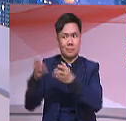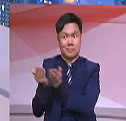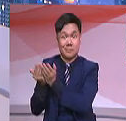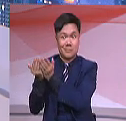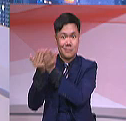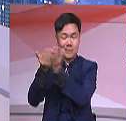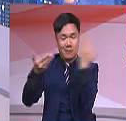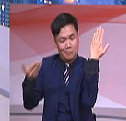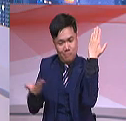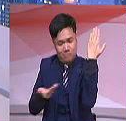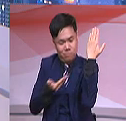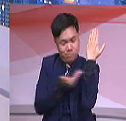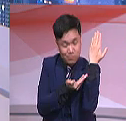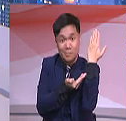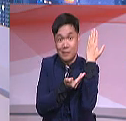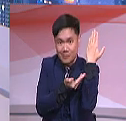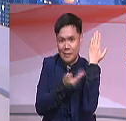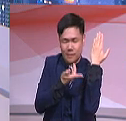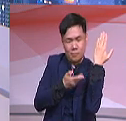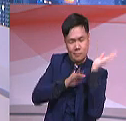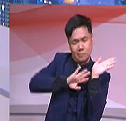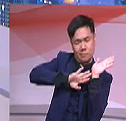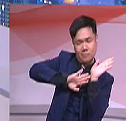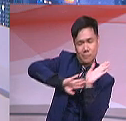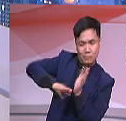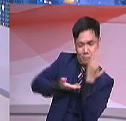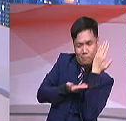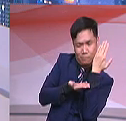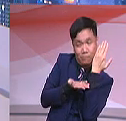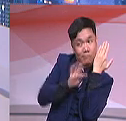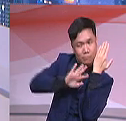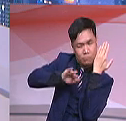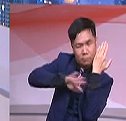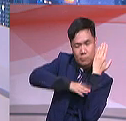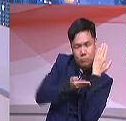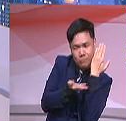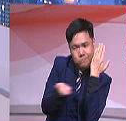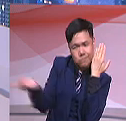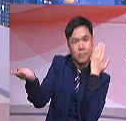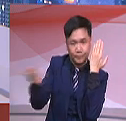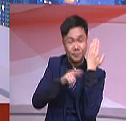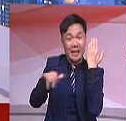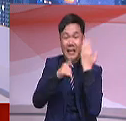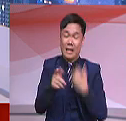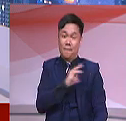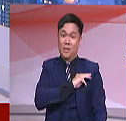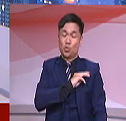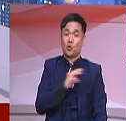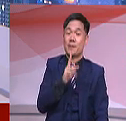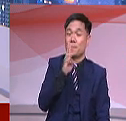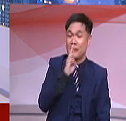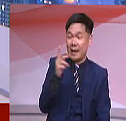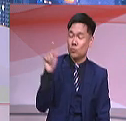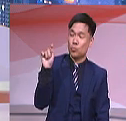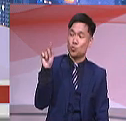sahaja kapal berkenaan berlabuh dan pemeriksaan berkaitan selesai dilakukan. Tegas Menteri Alam Sekitar dan Air Datuk Seri